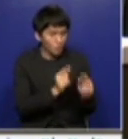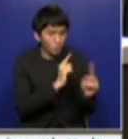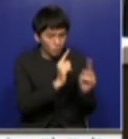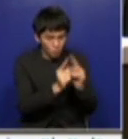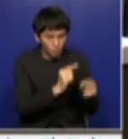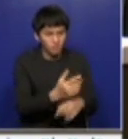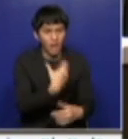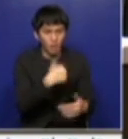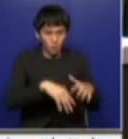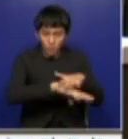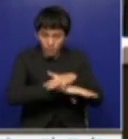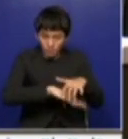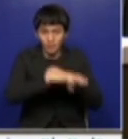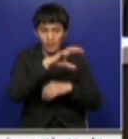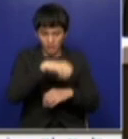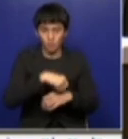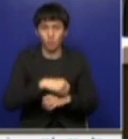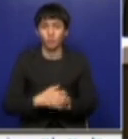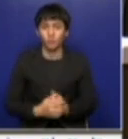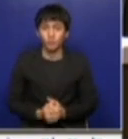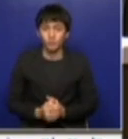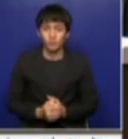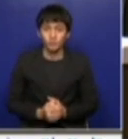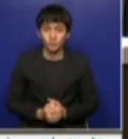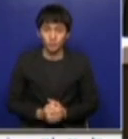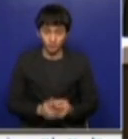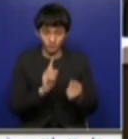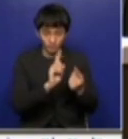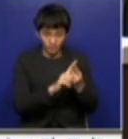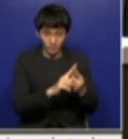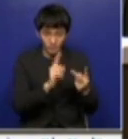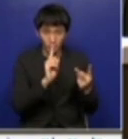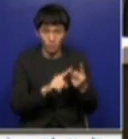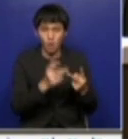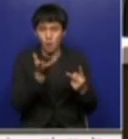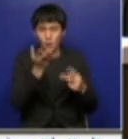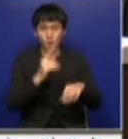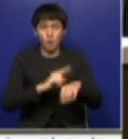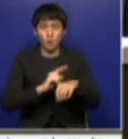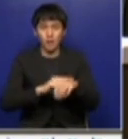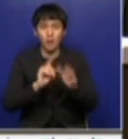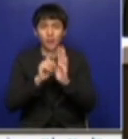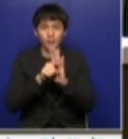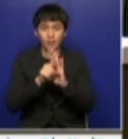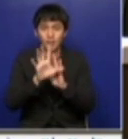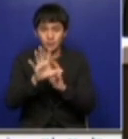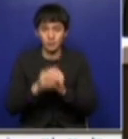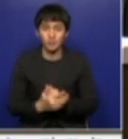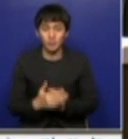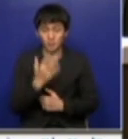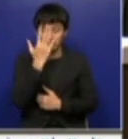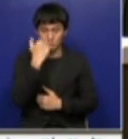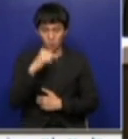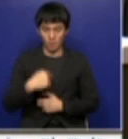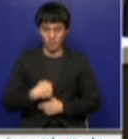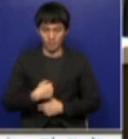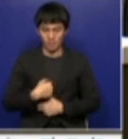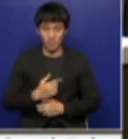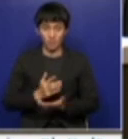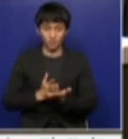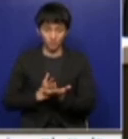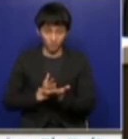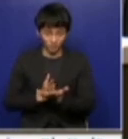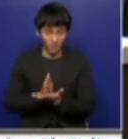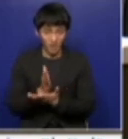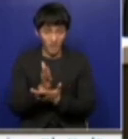ได้สอบข้อที่จริงแล้วที่ 2ครับผมขอเวลาอีก 5นาทีก็ทำทานครับเพราะว่าทางไปศูนย์ประสานงาน